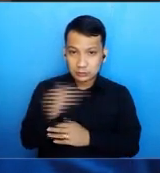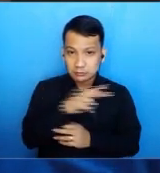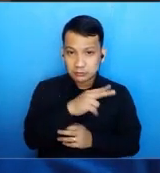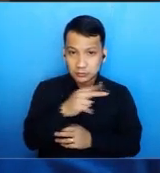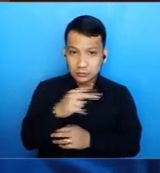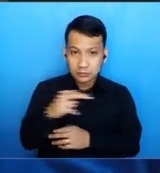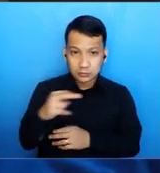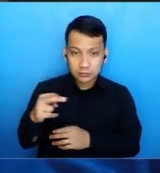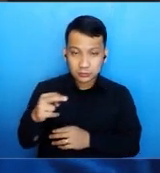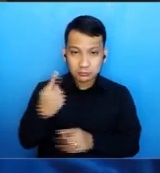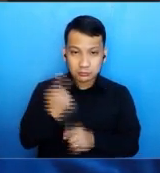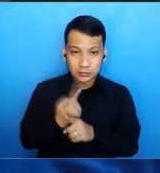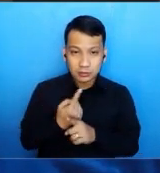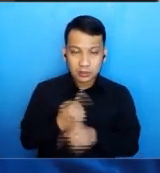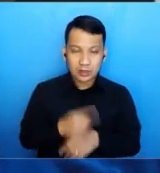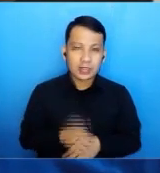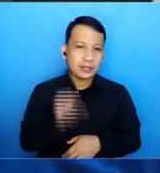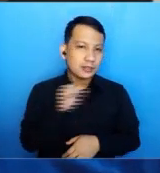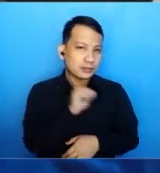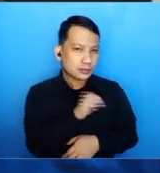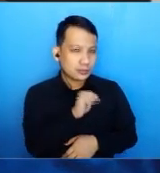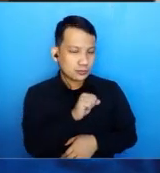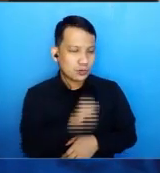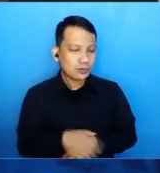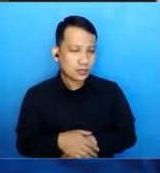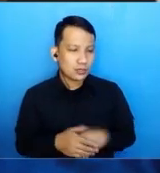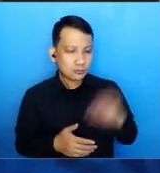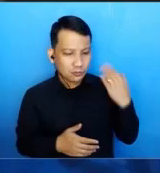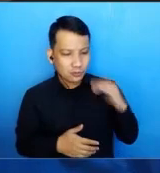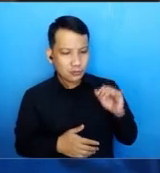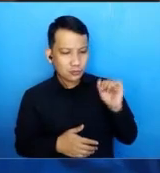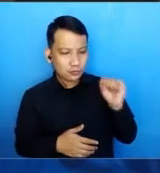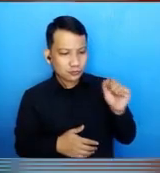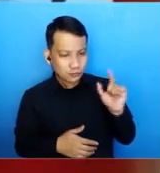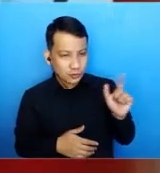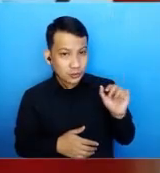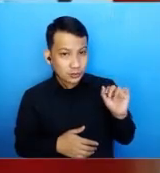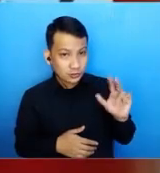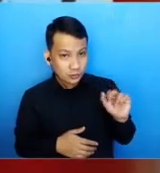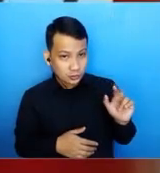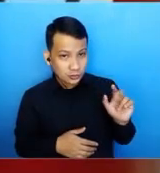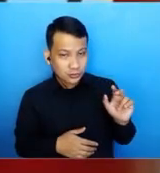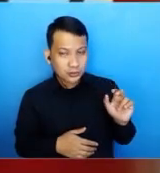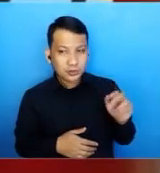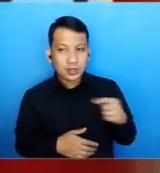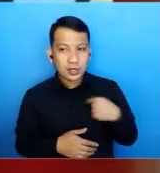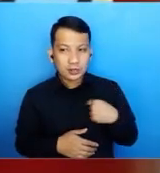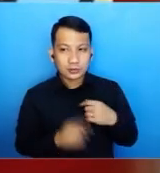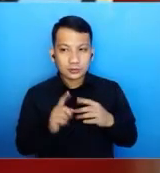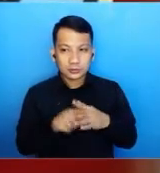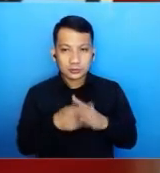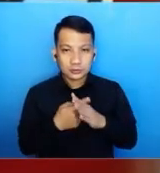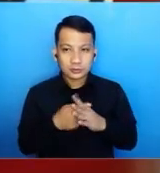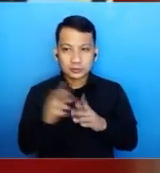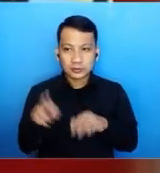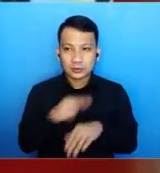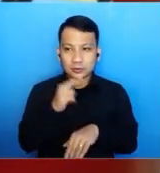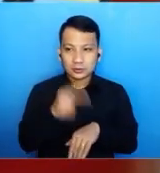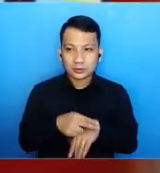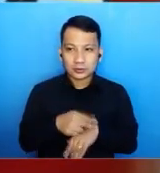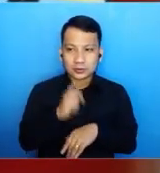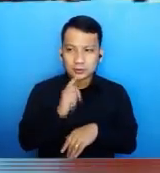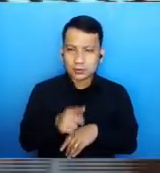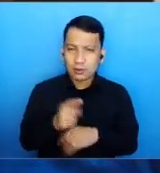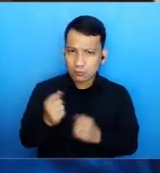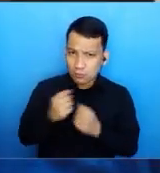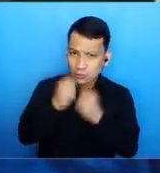competition? Opo. 2013 po ako nag-start sa national team. Ayun. At saka nagulat